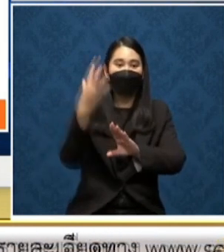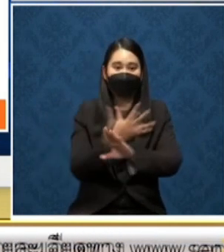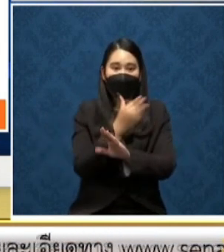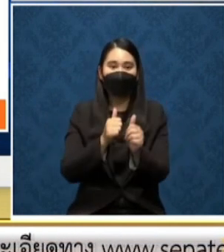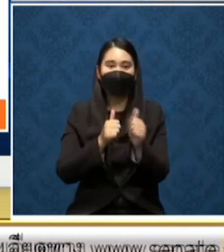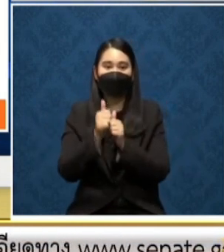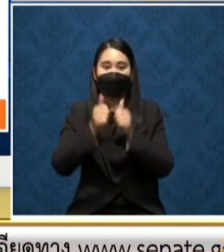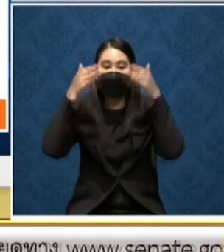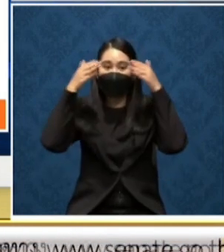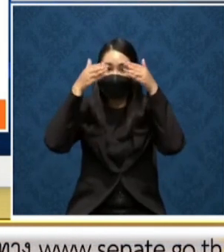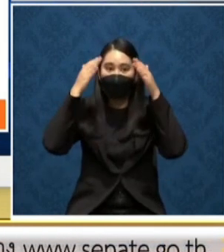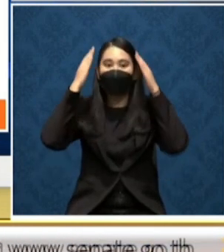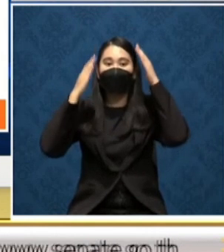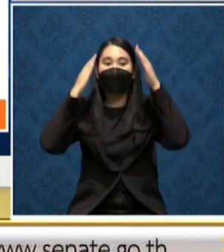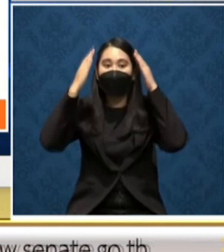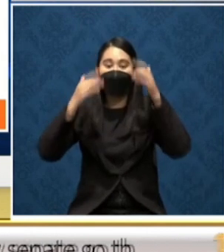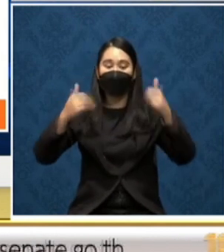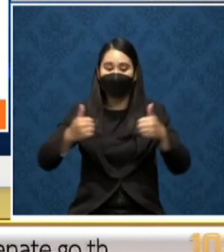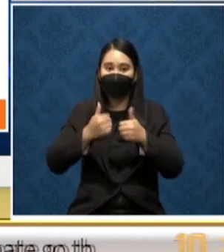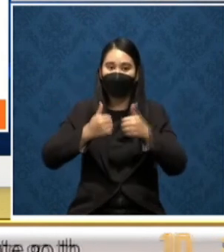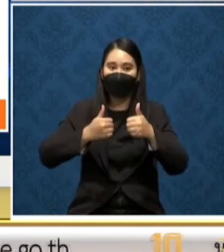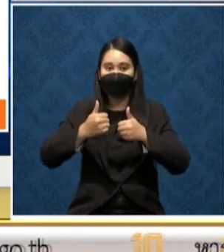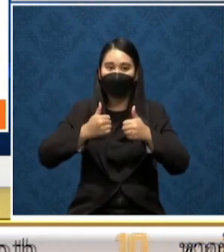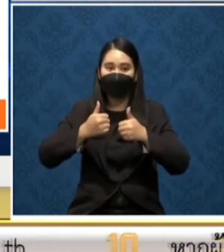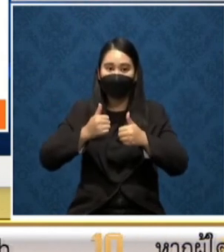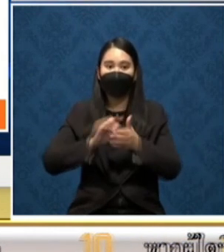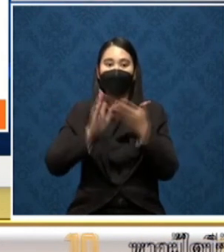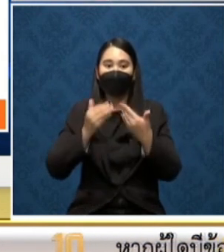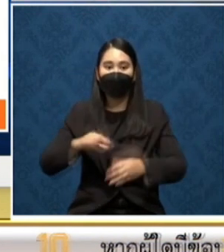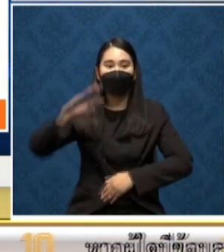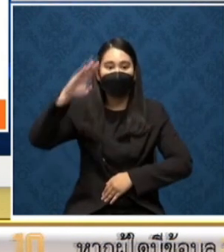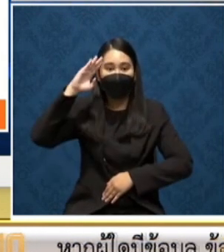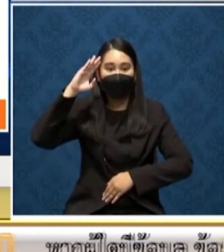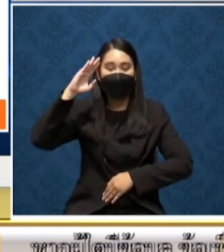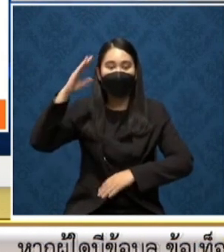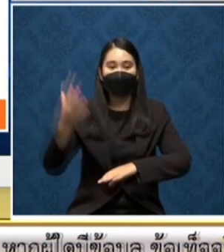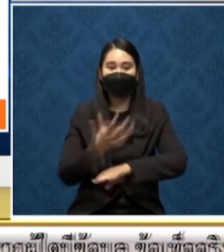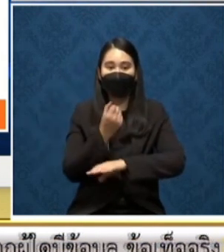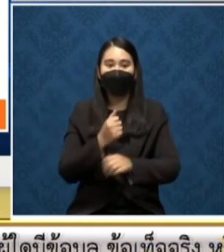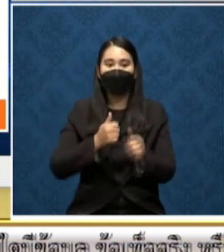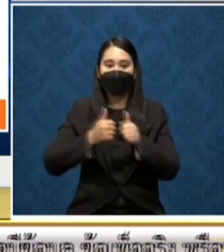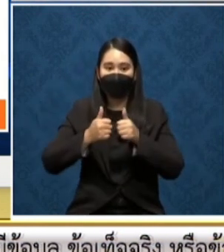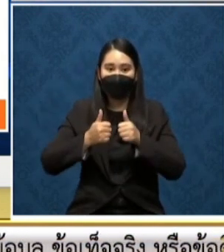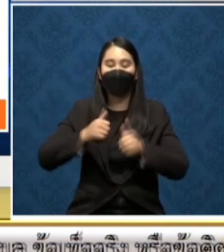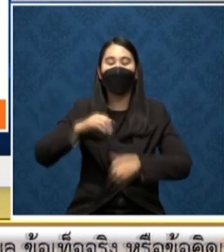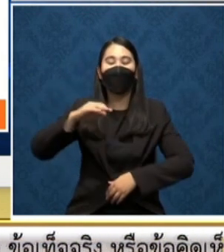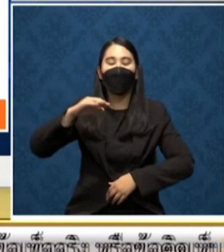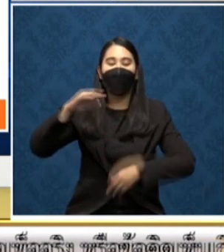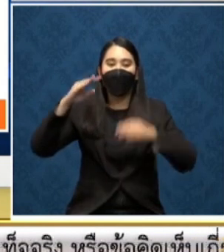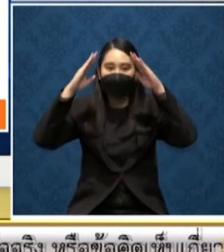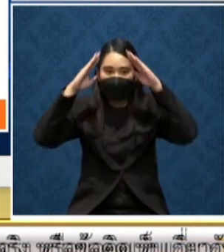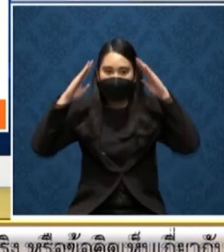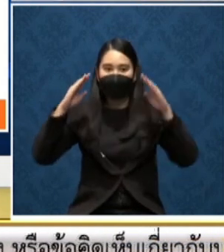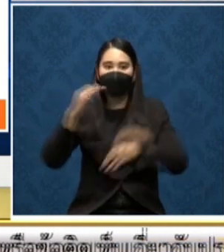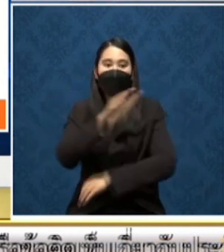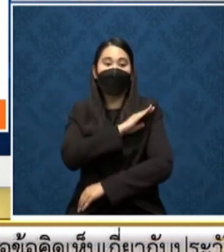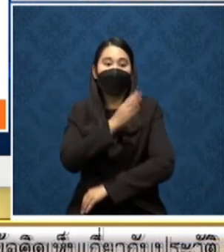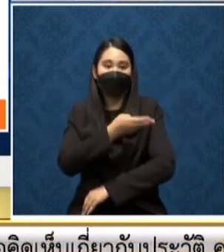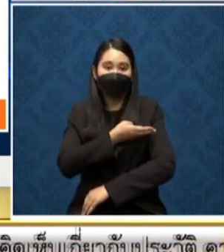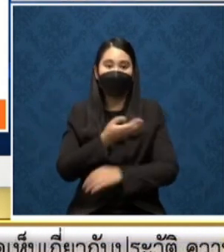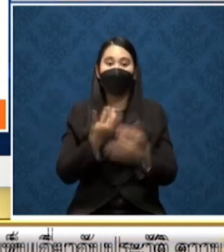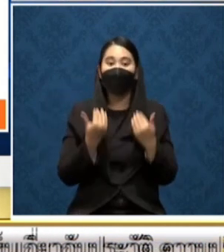ดละ390บาทนะครับมีทั้งหมดเนี่ย10ซองนะครับผมเน้นมาเพราะว่ากินกาแฟมานานละอยากได้ก